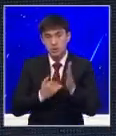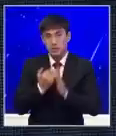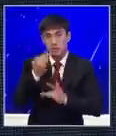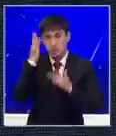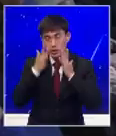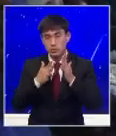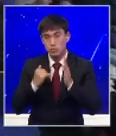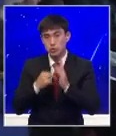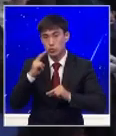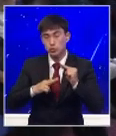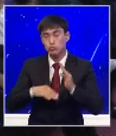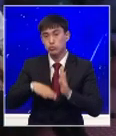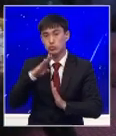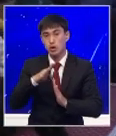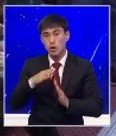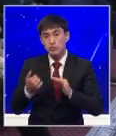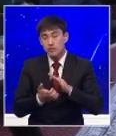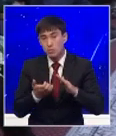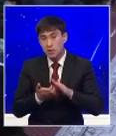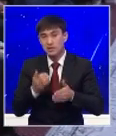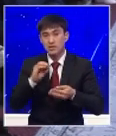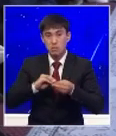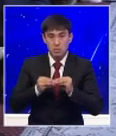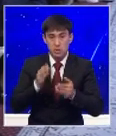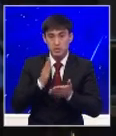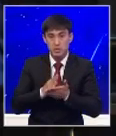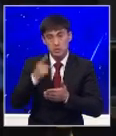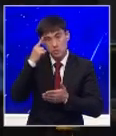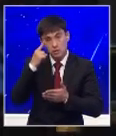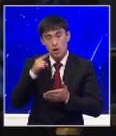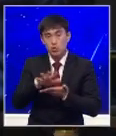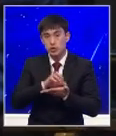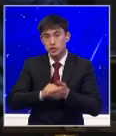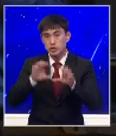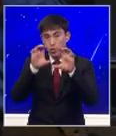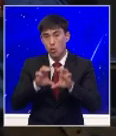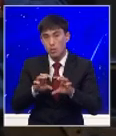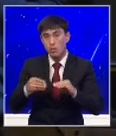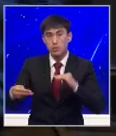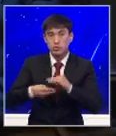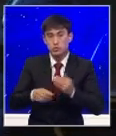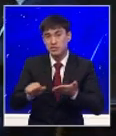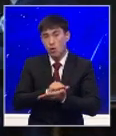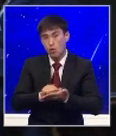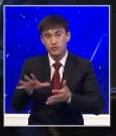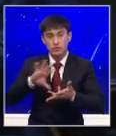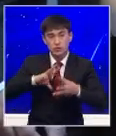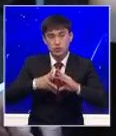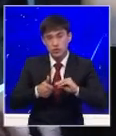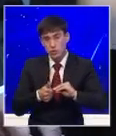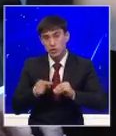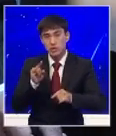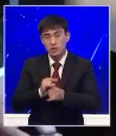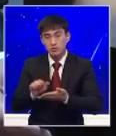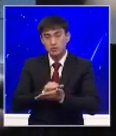Однако видит он не только достаток но и проблемы которые могут возникнуть нарушение закона под ложные документы взятки все это Влечет к